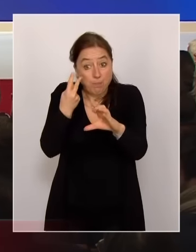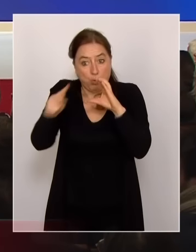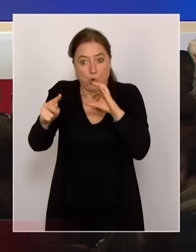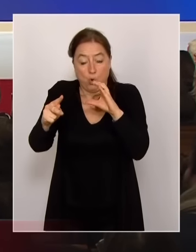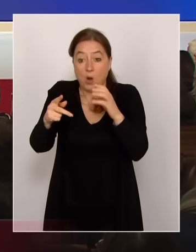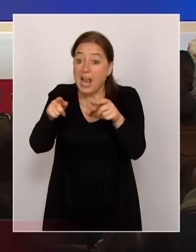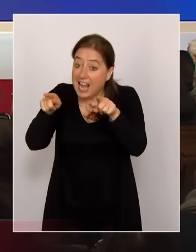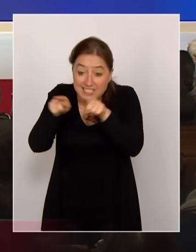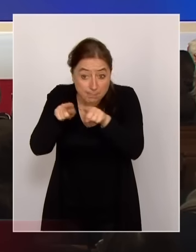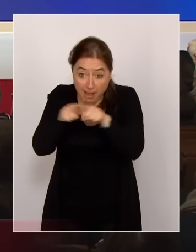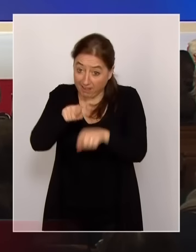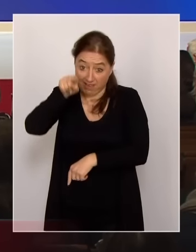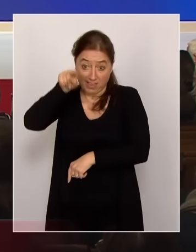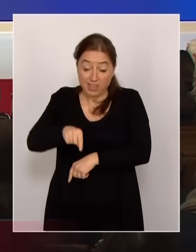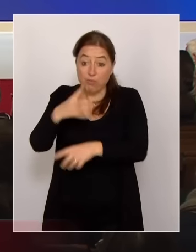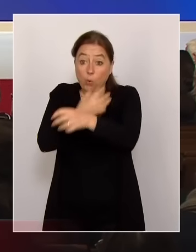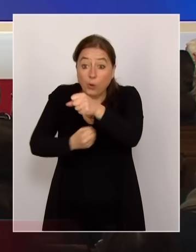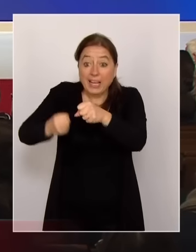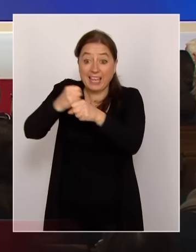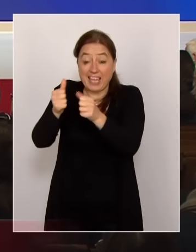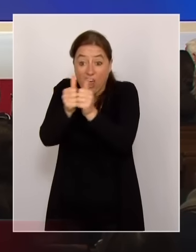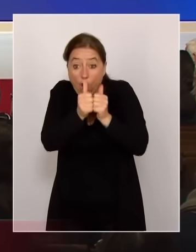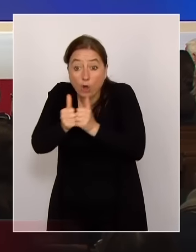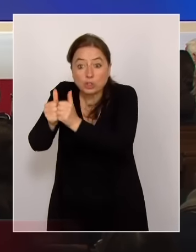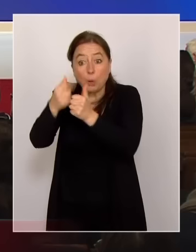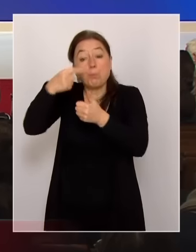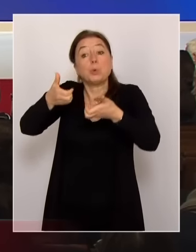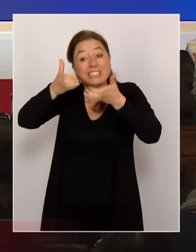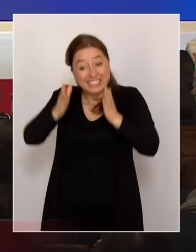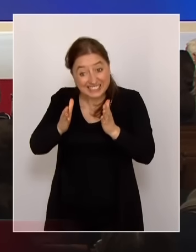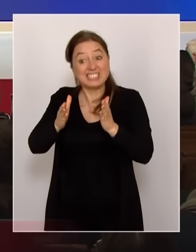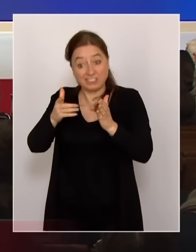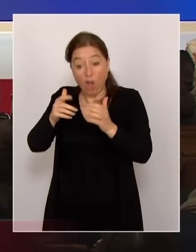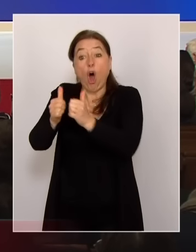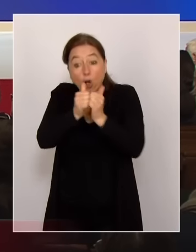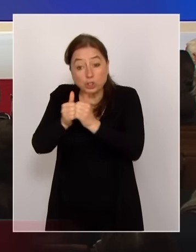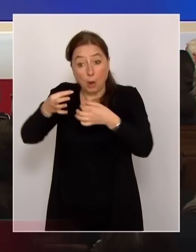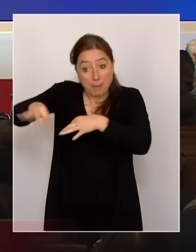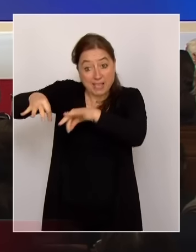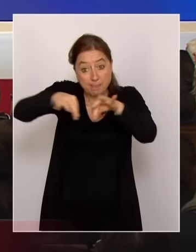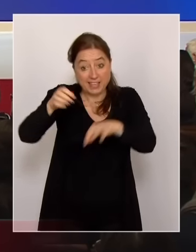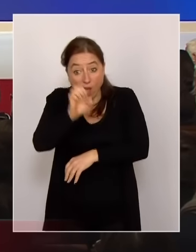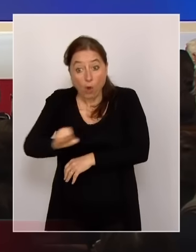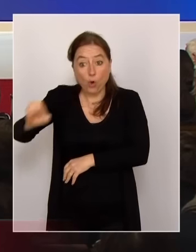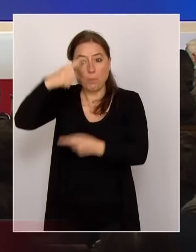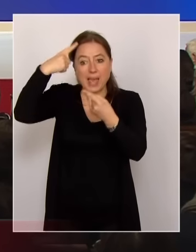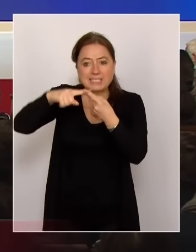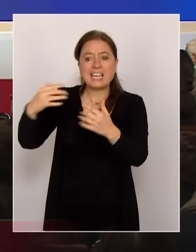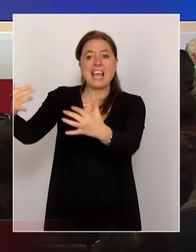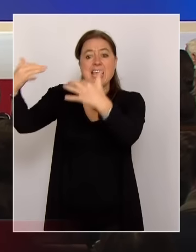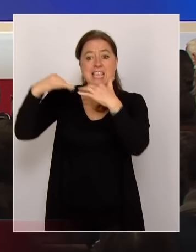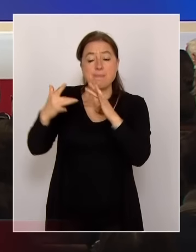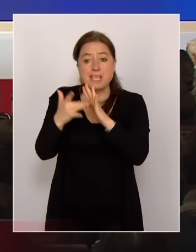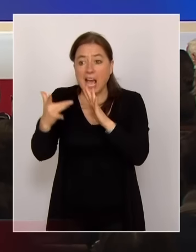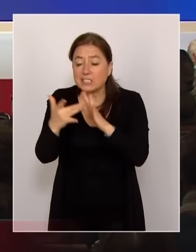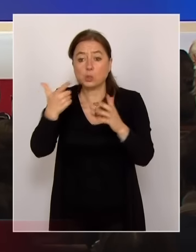une structure politique qui permet de décider entre tous les pays qui la partagent et de prendre sur les sujets d'immigration, de lutte contre la